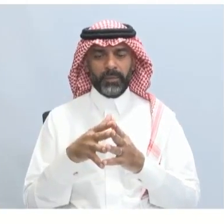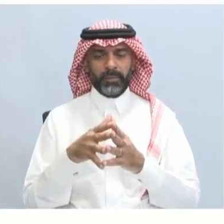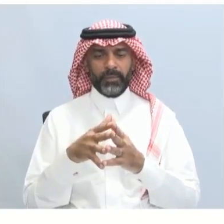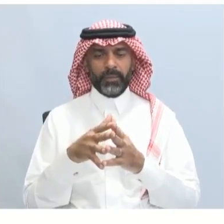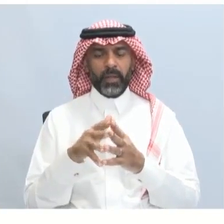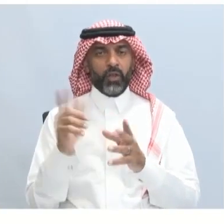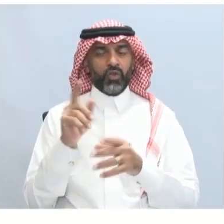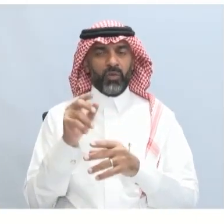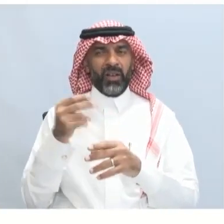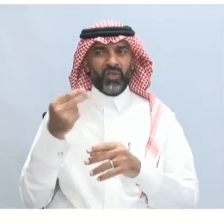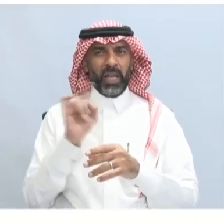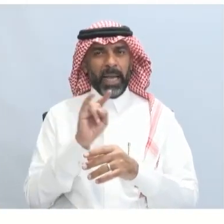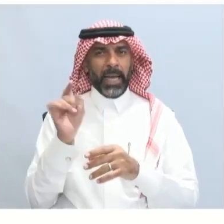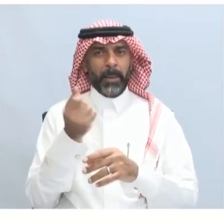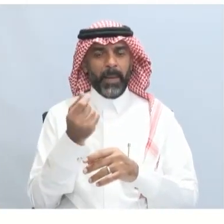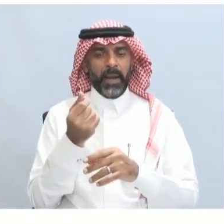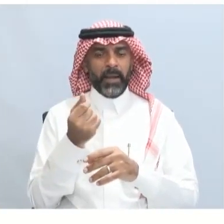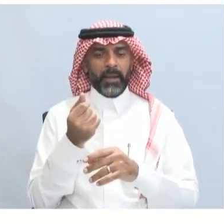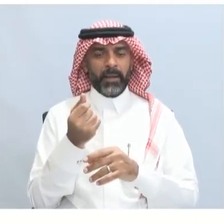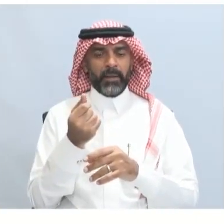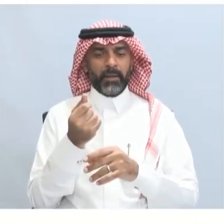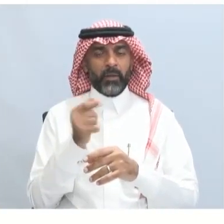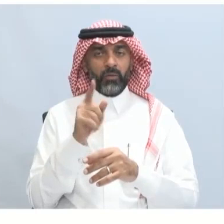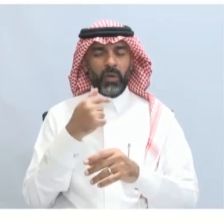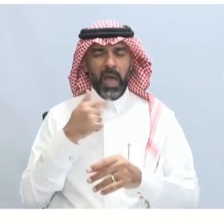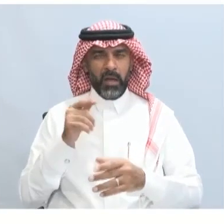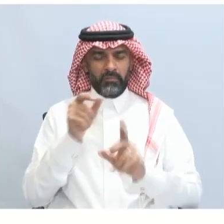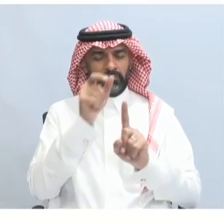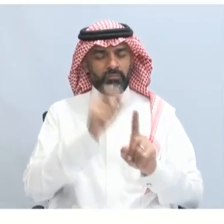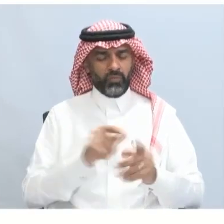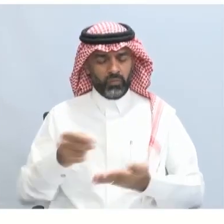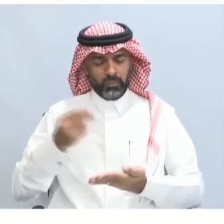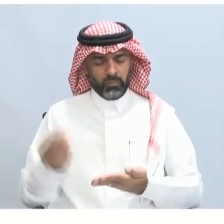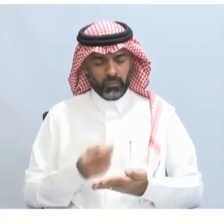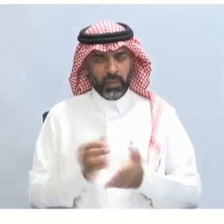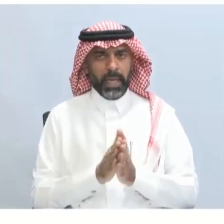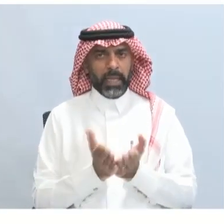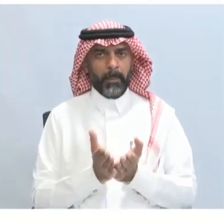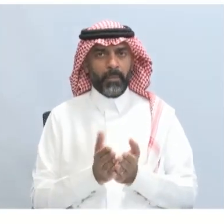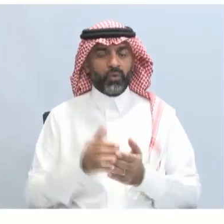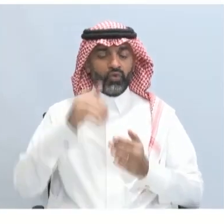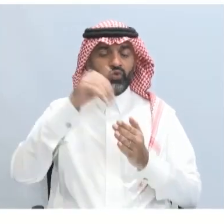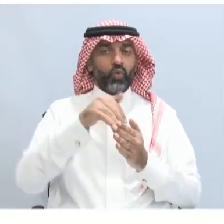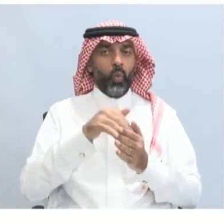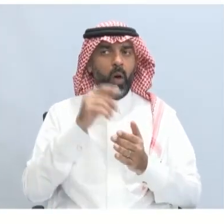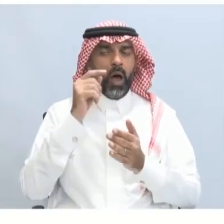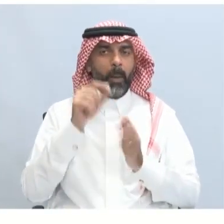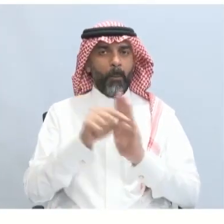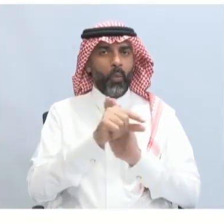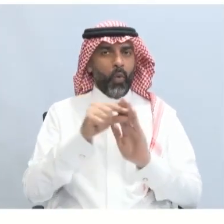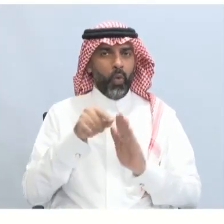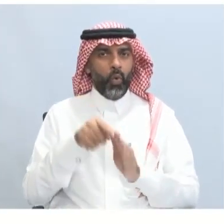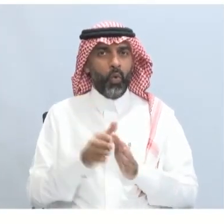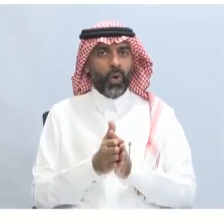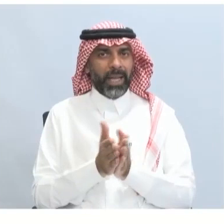في العنصر غير المالي محل الحق الفكري ما هو عند تاليف كتاب ما هو محتوى الكتاب هذا محل